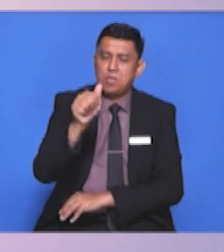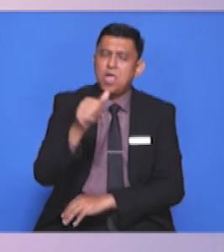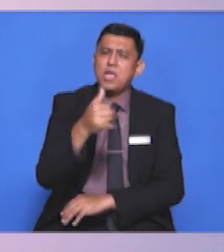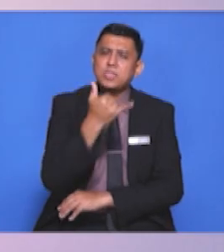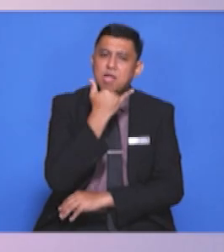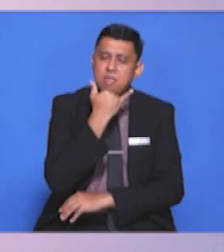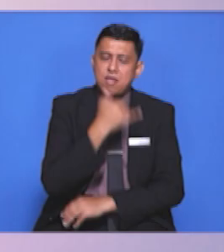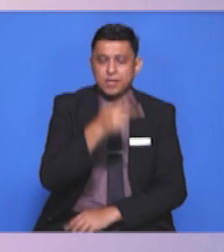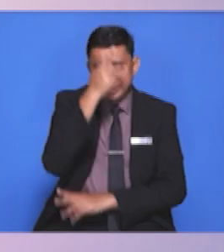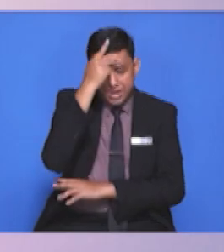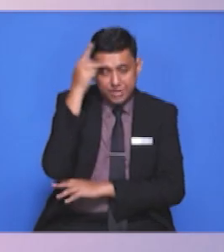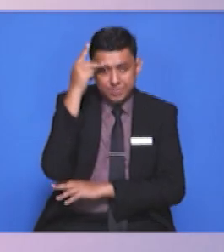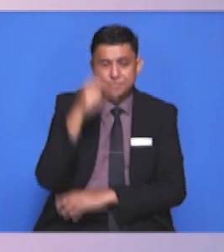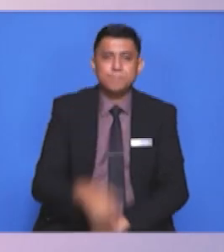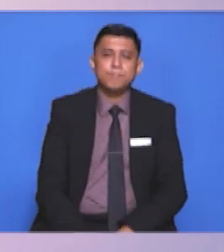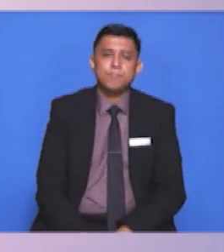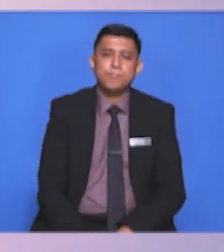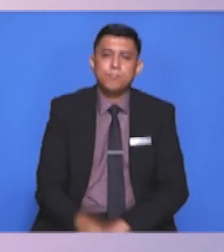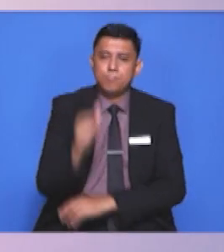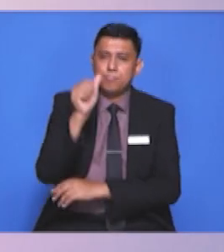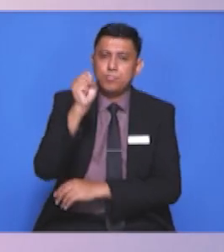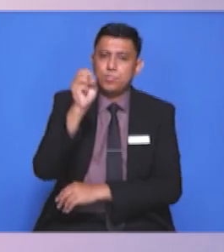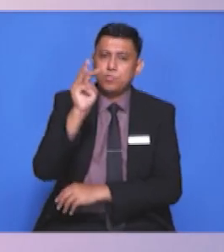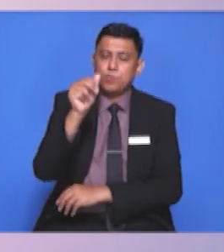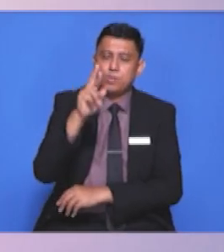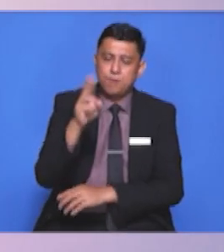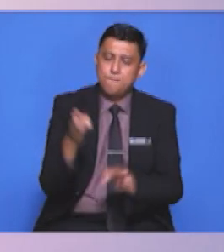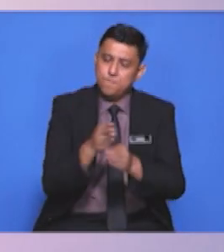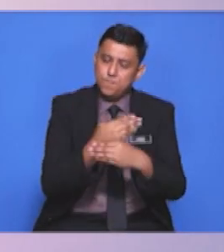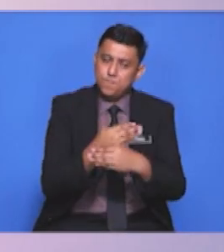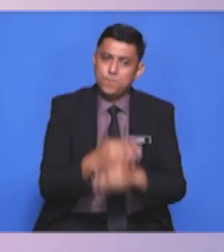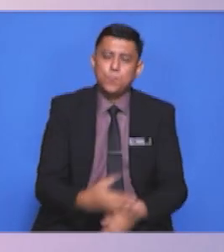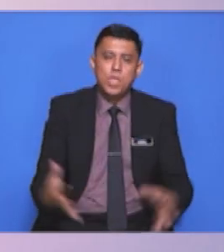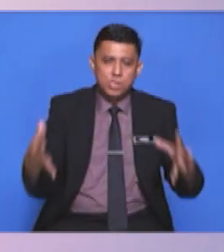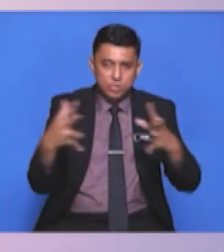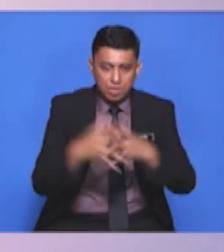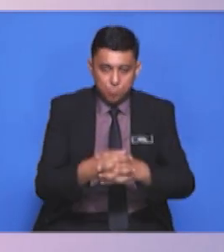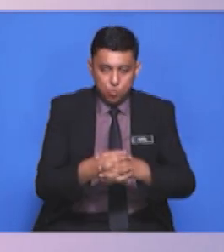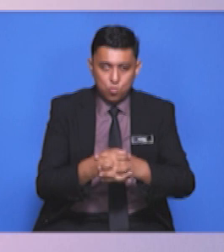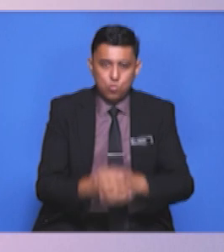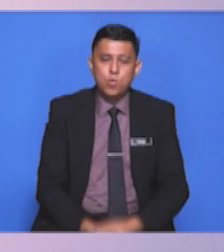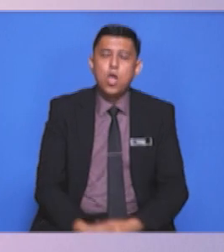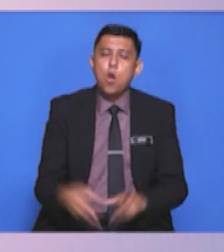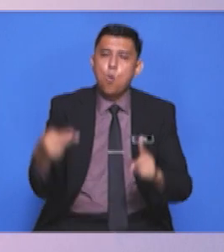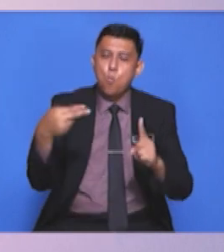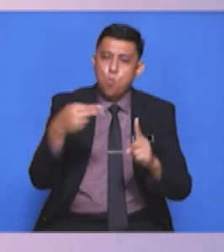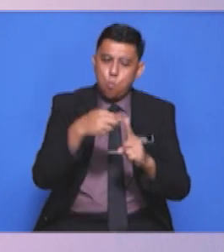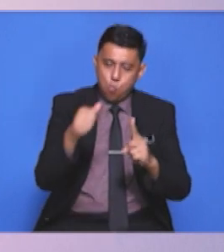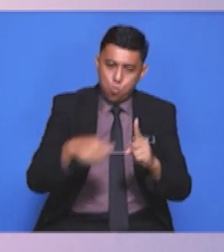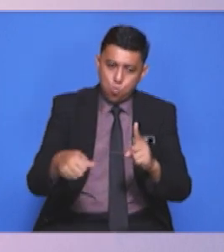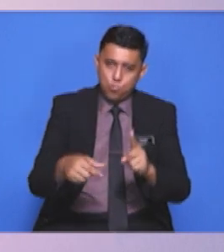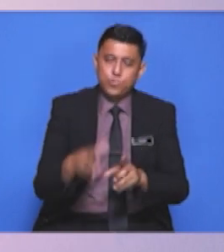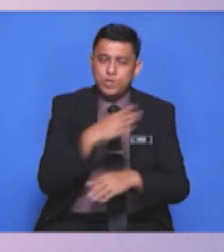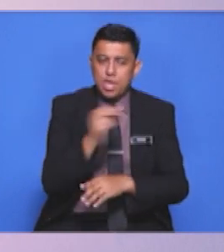salah kerana Aswara terbentuk dari pada campuran huruf dan